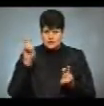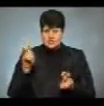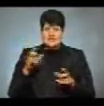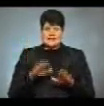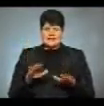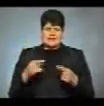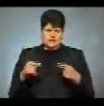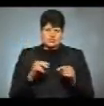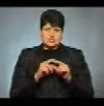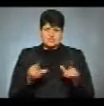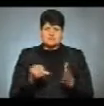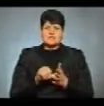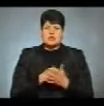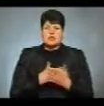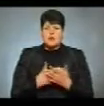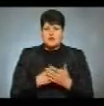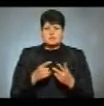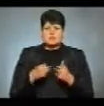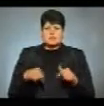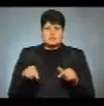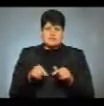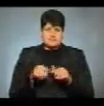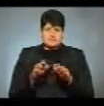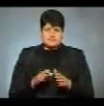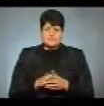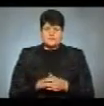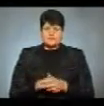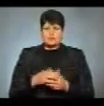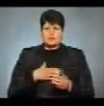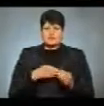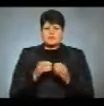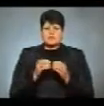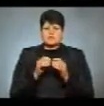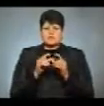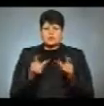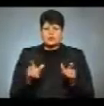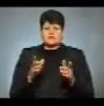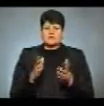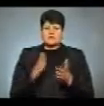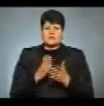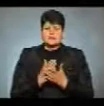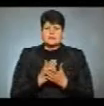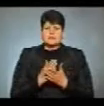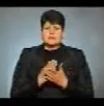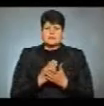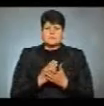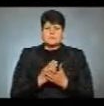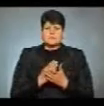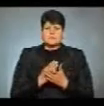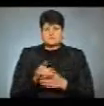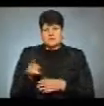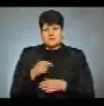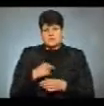міста, представники громадських організацій «Сокіл», «Епіцентр дітям». У нас 10-й школі є група соціальна «Реал Мадрид». Ну, ми